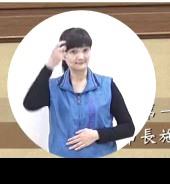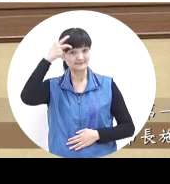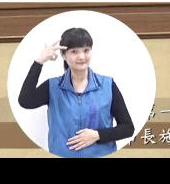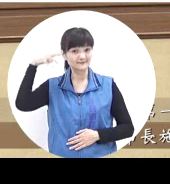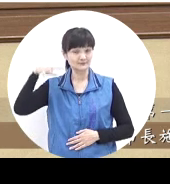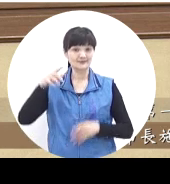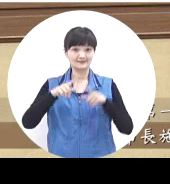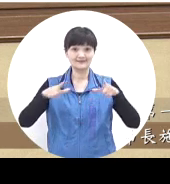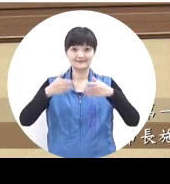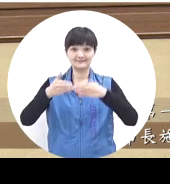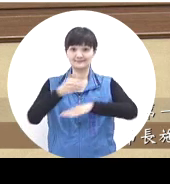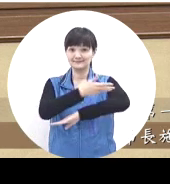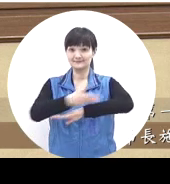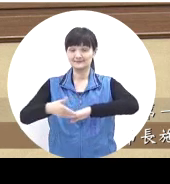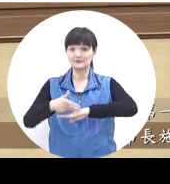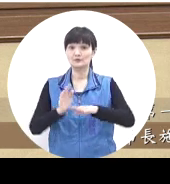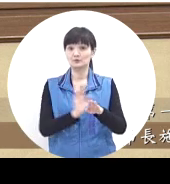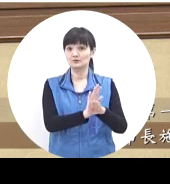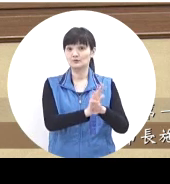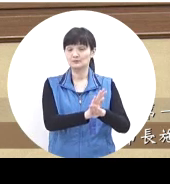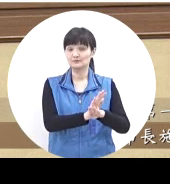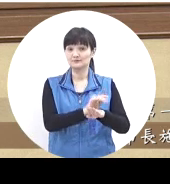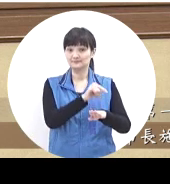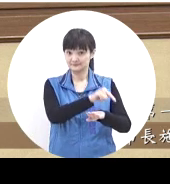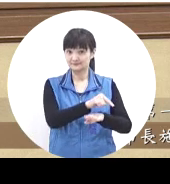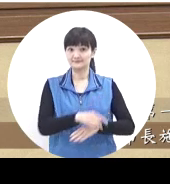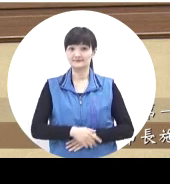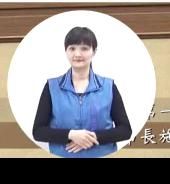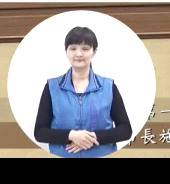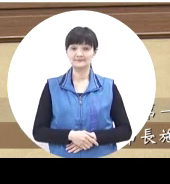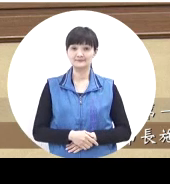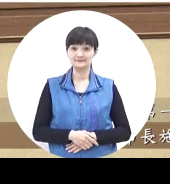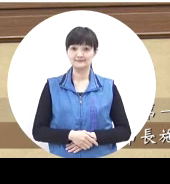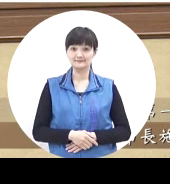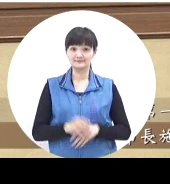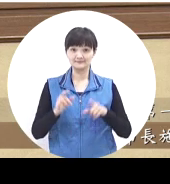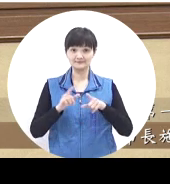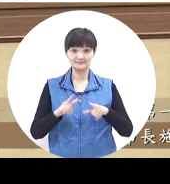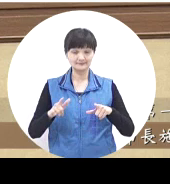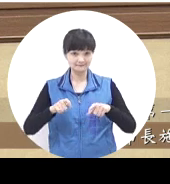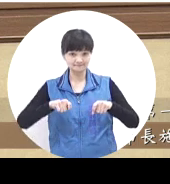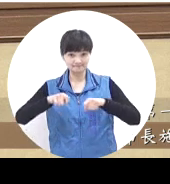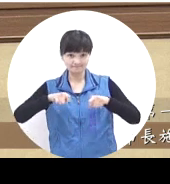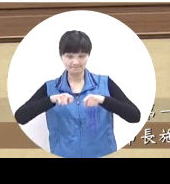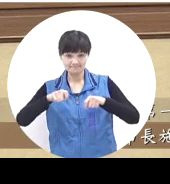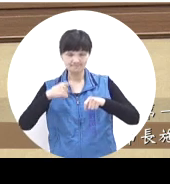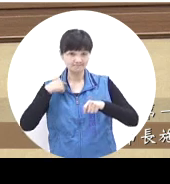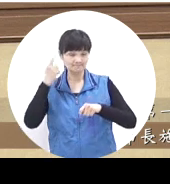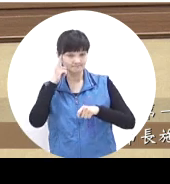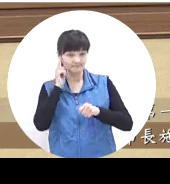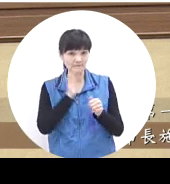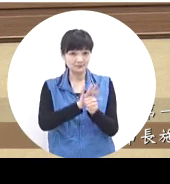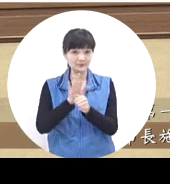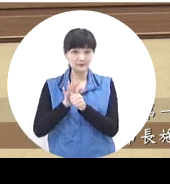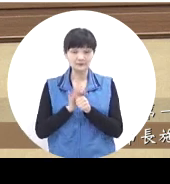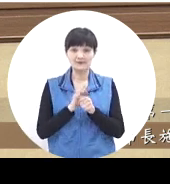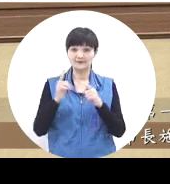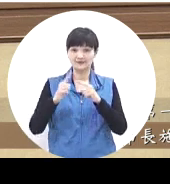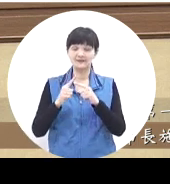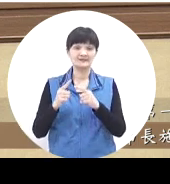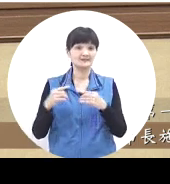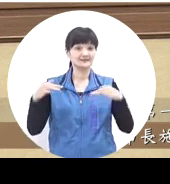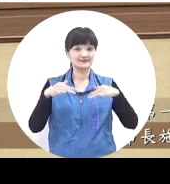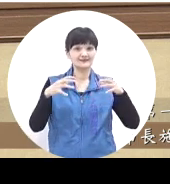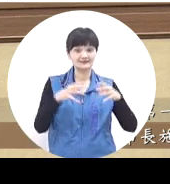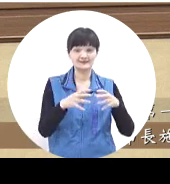汉溪的左岸这个腹地，我们用大河之洲的计划来营造人文、游憩跟生态